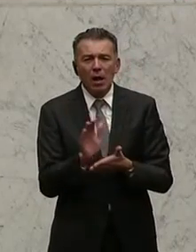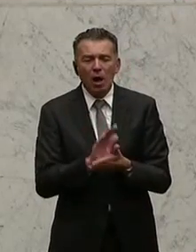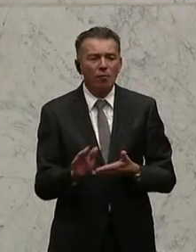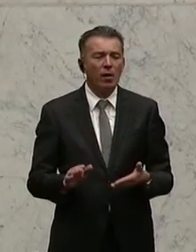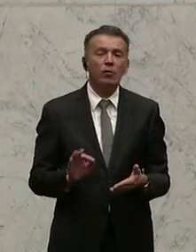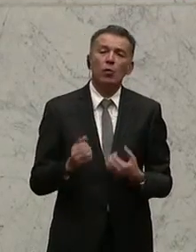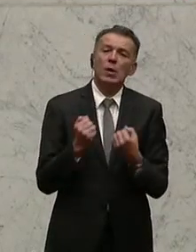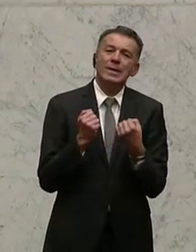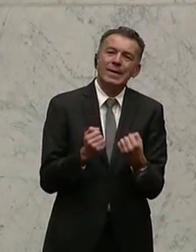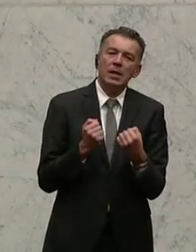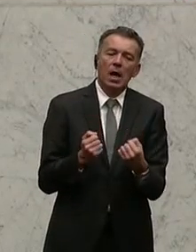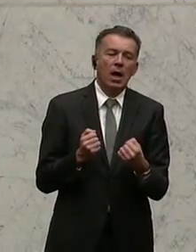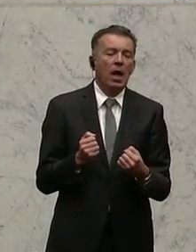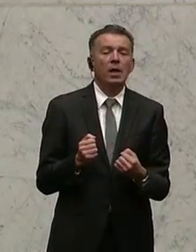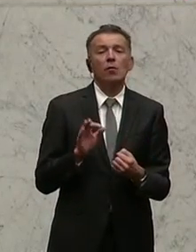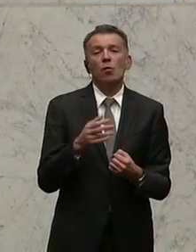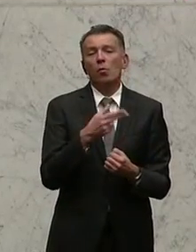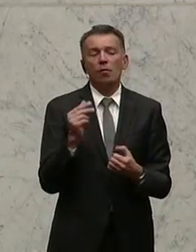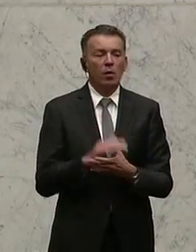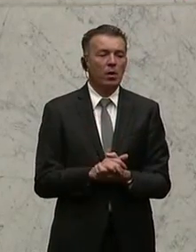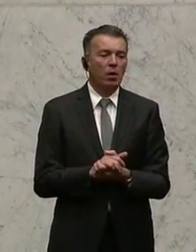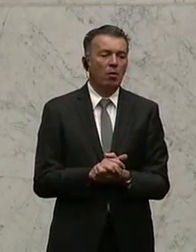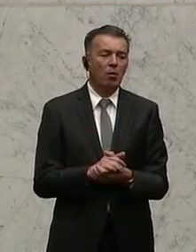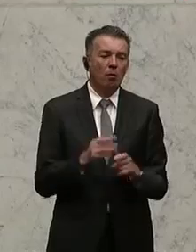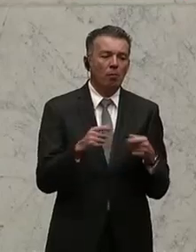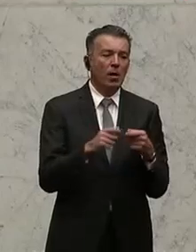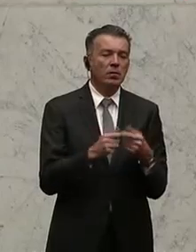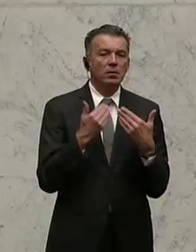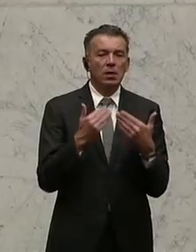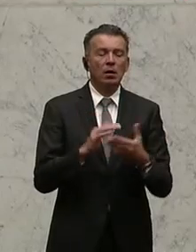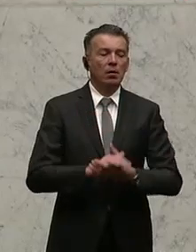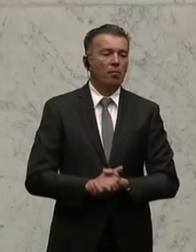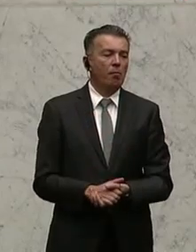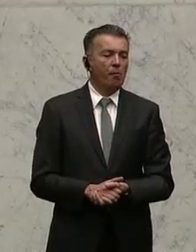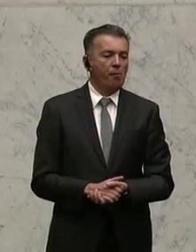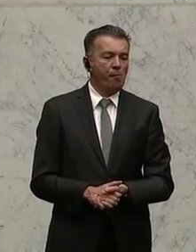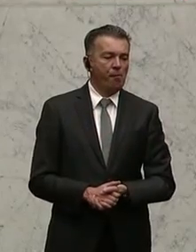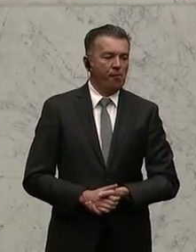bzw. Sicherheit unserer Bevölkerung gerecht zu werden. Danke.